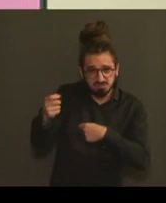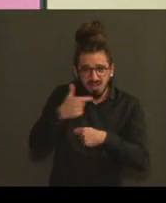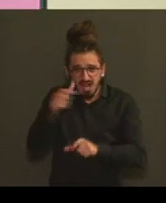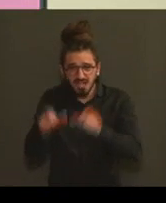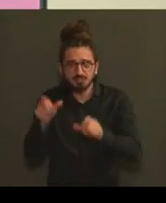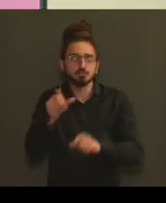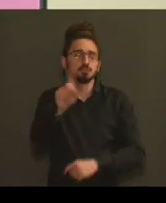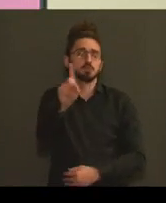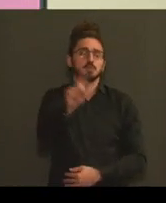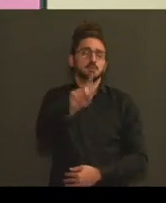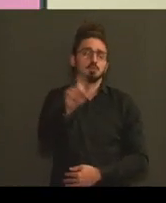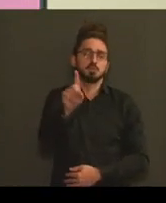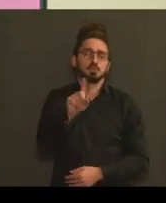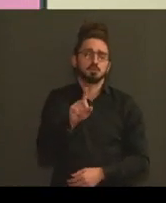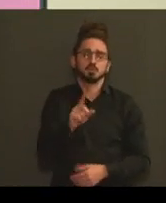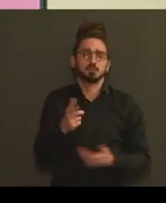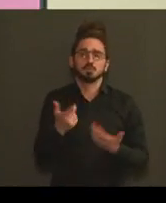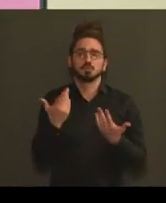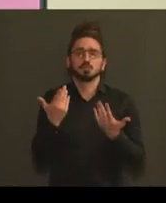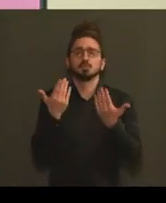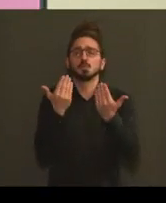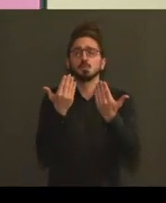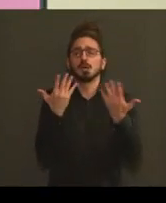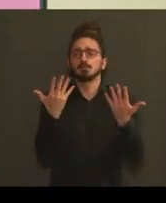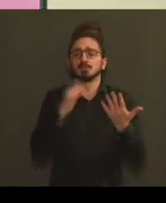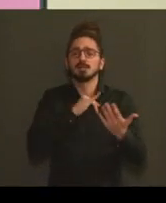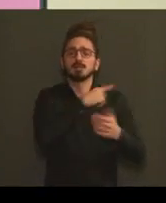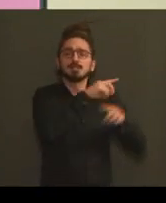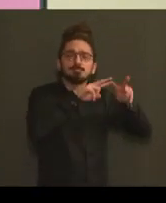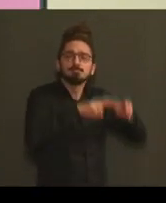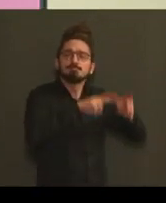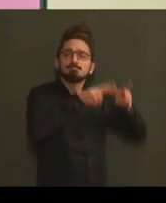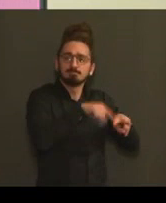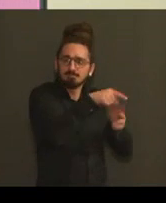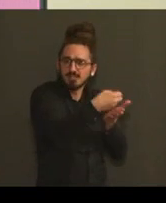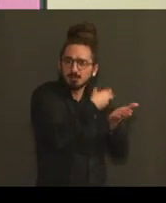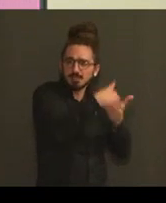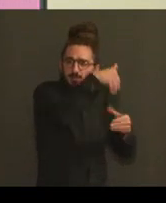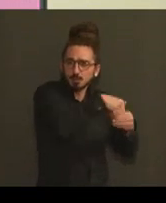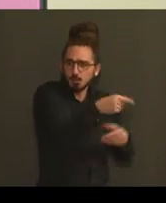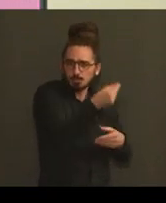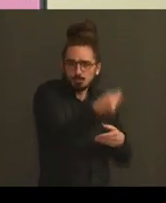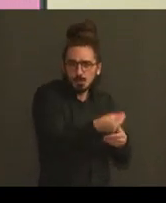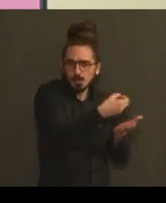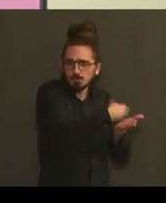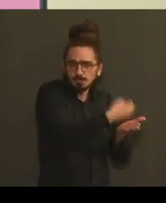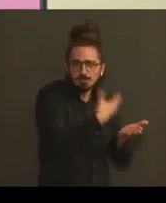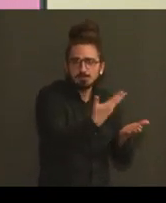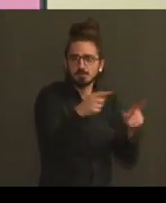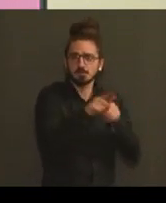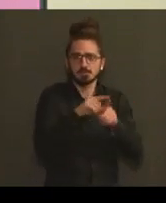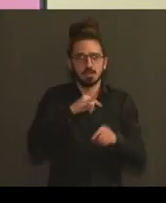âgées, mais simplement parce que les données sont extrêmement limitées ou parfois totalement absentes dans les tranches d'âge en